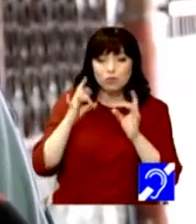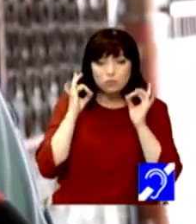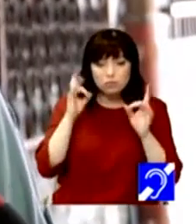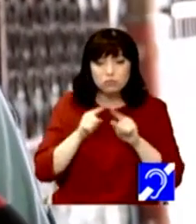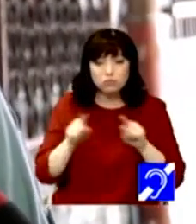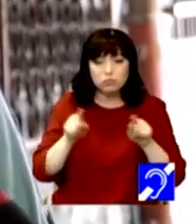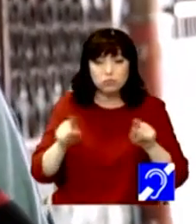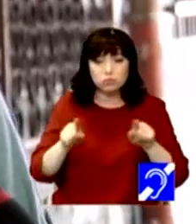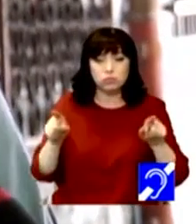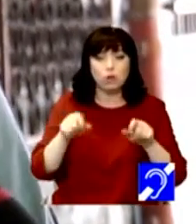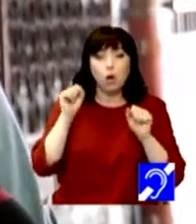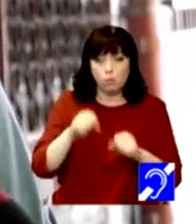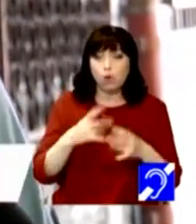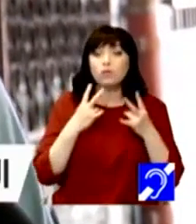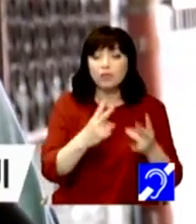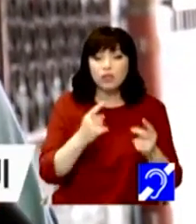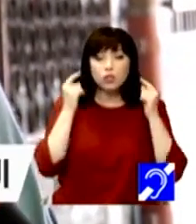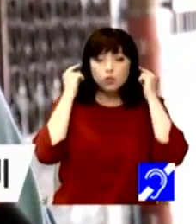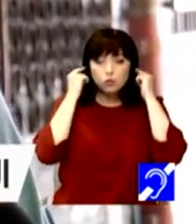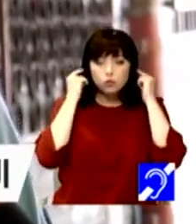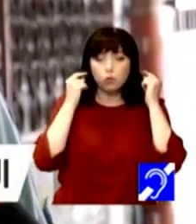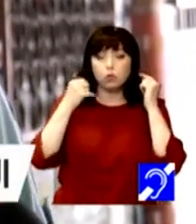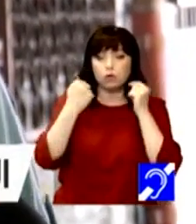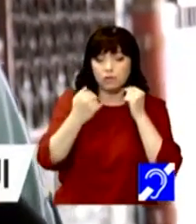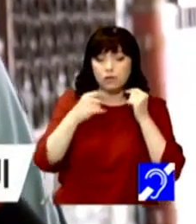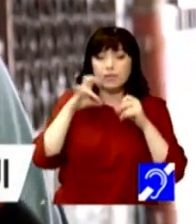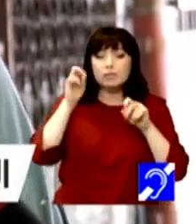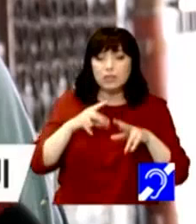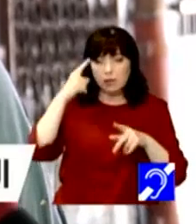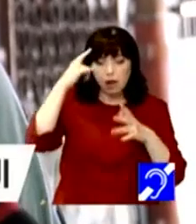să producă leziuni în acel organ de orientare al lor, în melon,